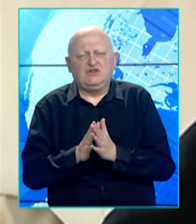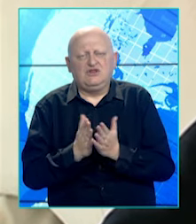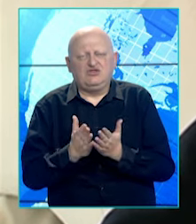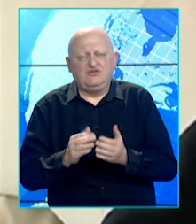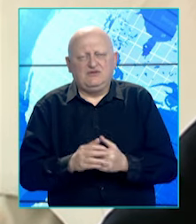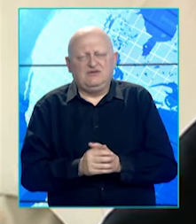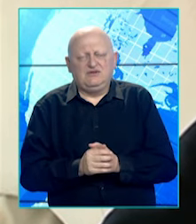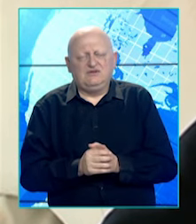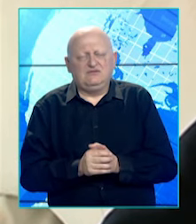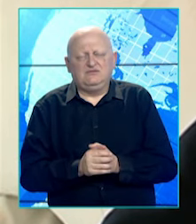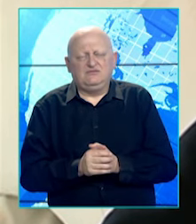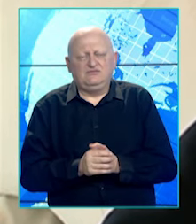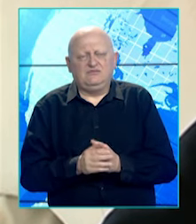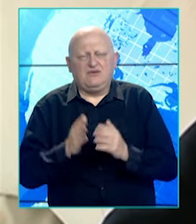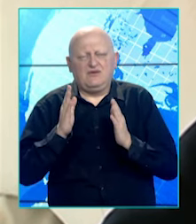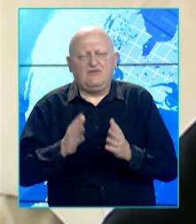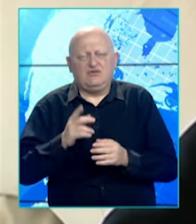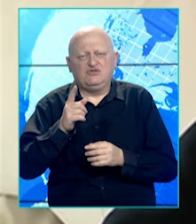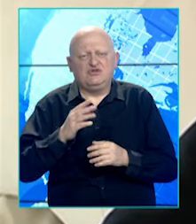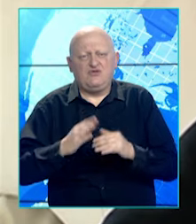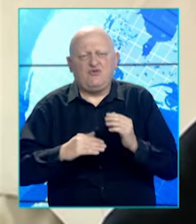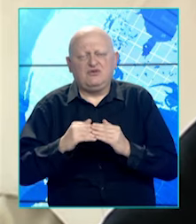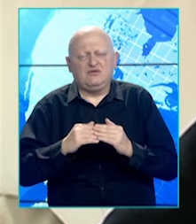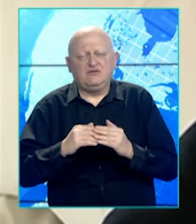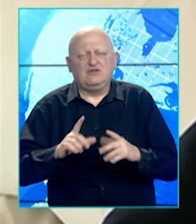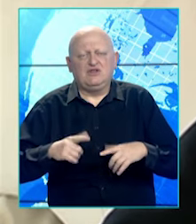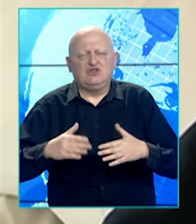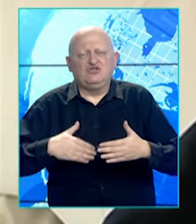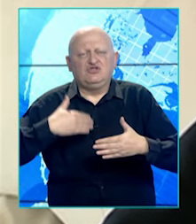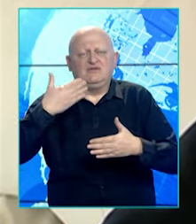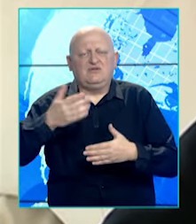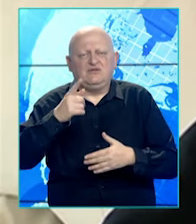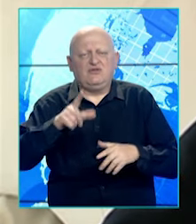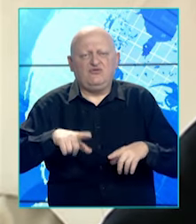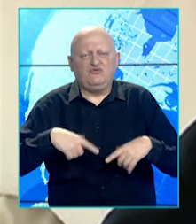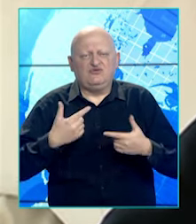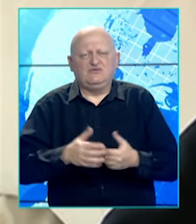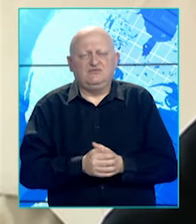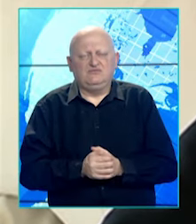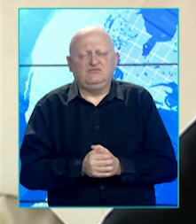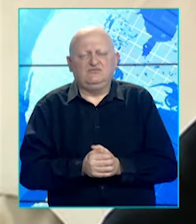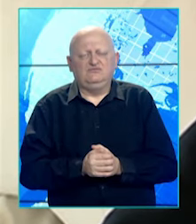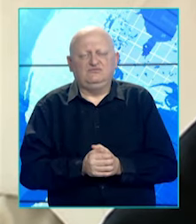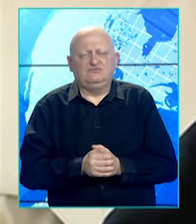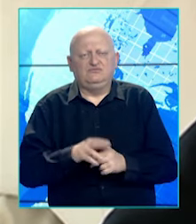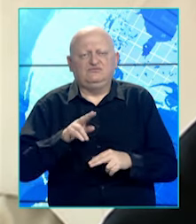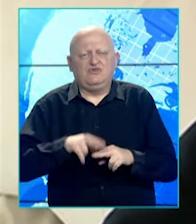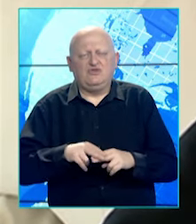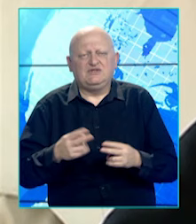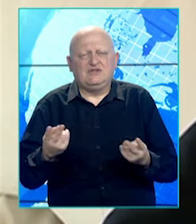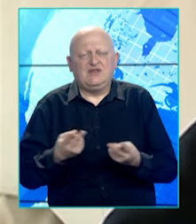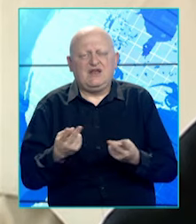književnosti, ali vjerujem da će njegovo djelo nadživjeti njega i njegov život i da će ostati